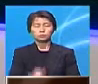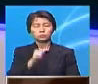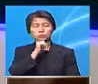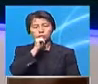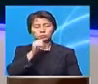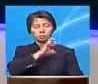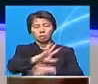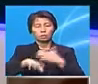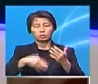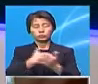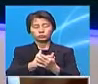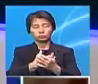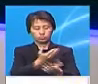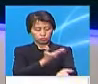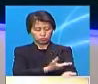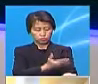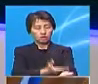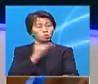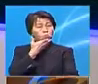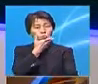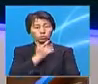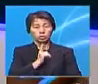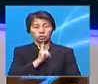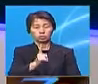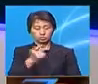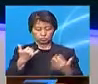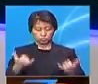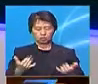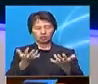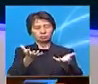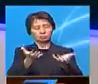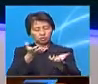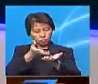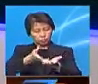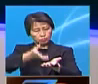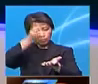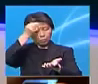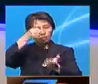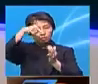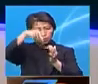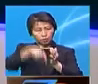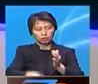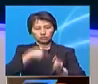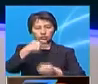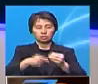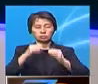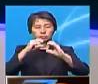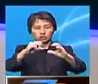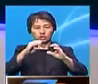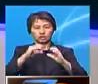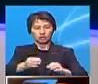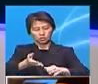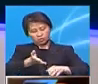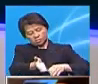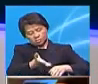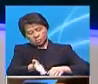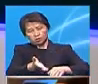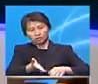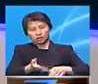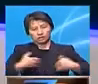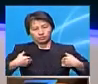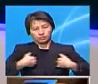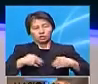Tidak semua dari kalangan generasi muda Islam hari ini mahu mempelajari secara mendalam tentang cara-cara menyembelih binatang